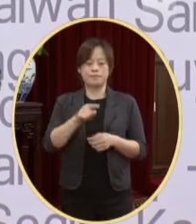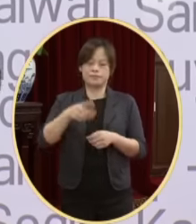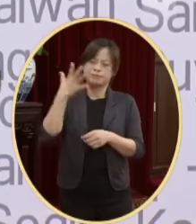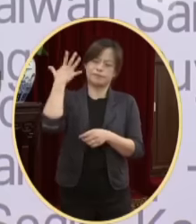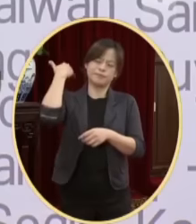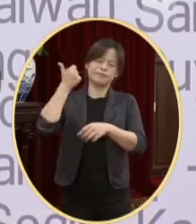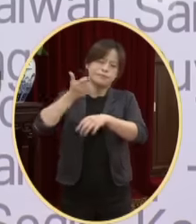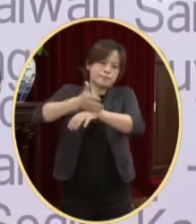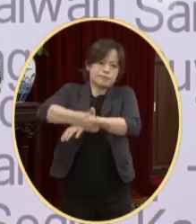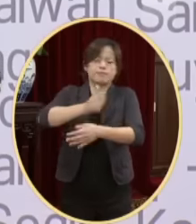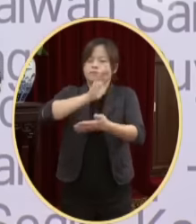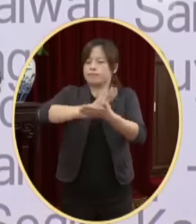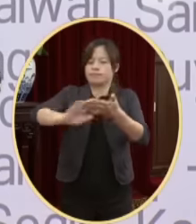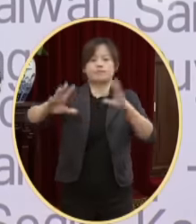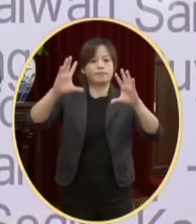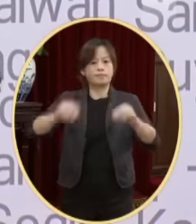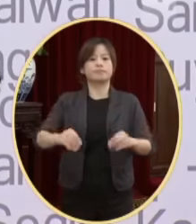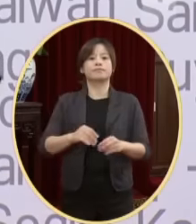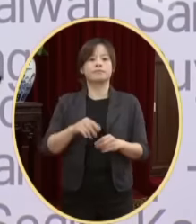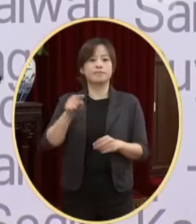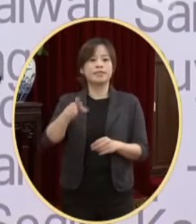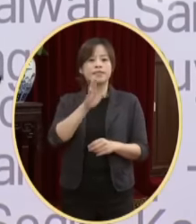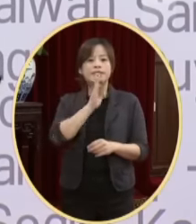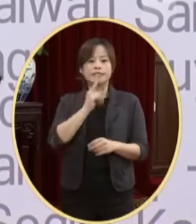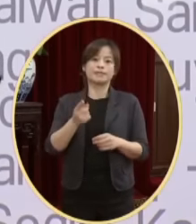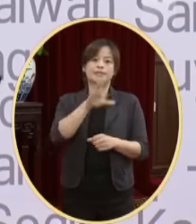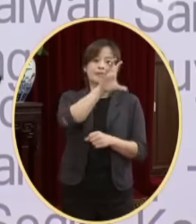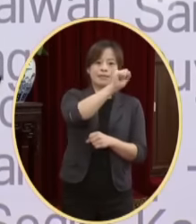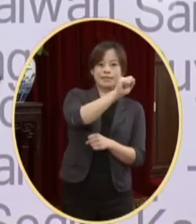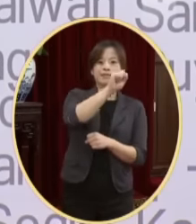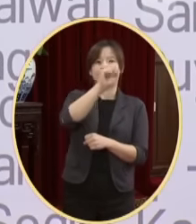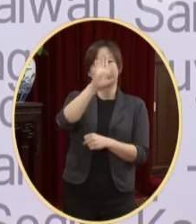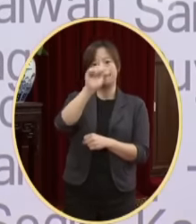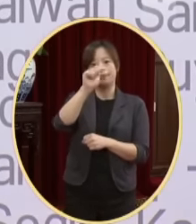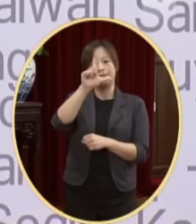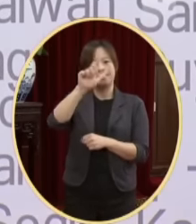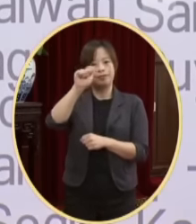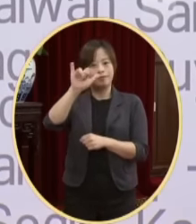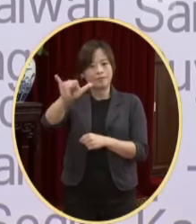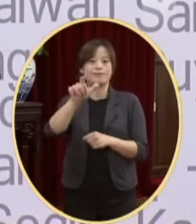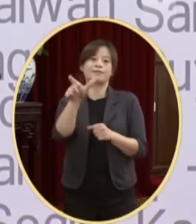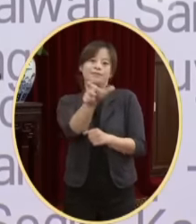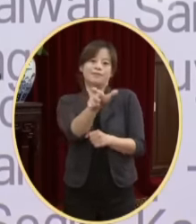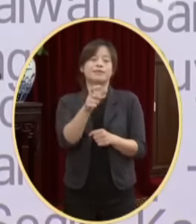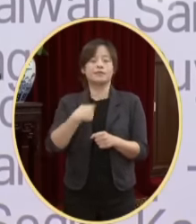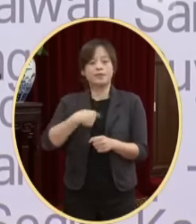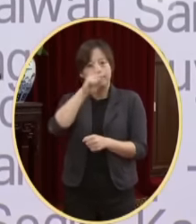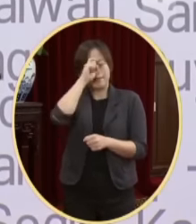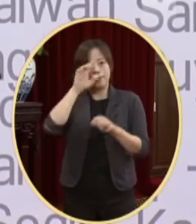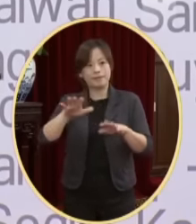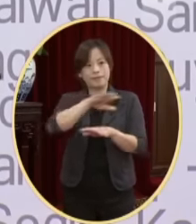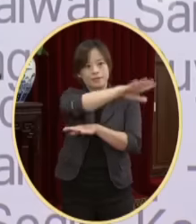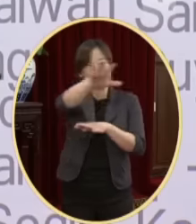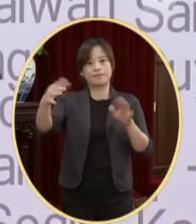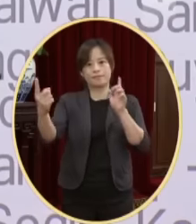过去的真的过去。这就是 spotlight。 我期待今天的场